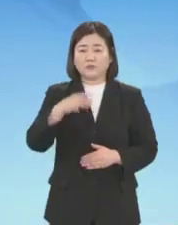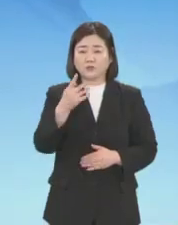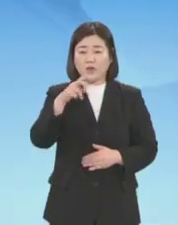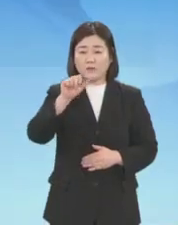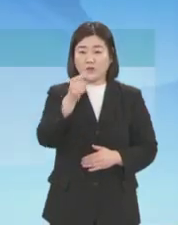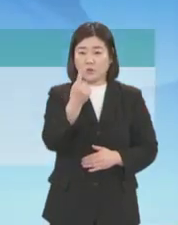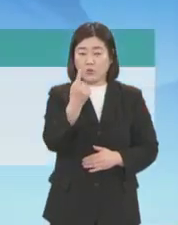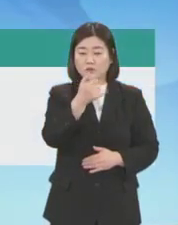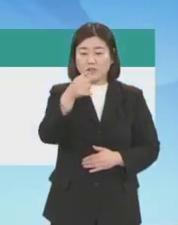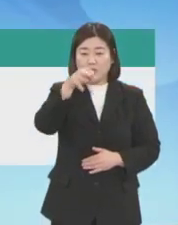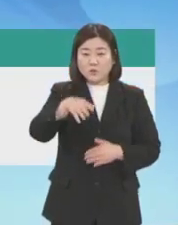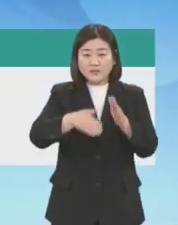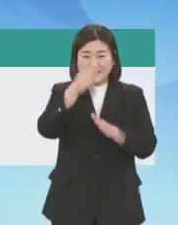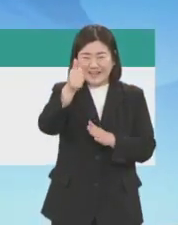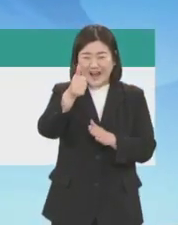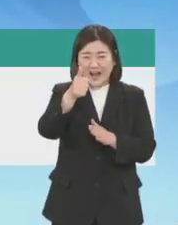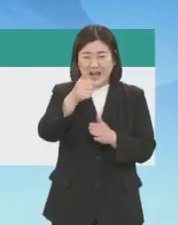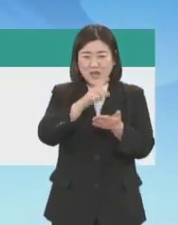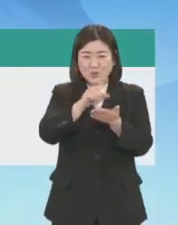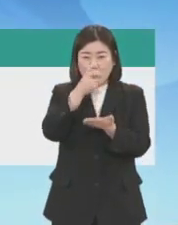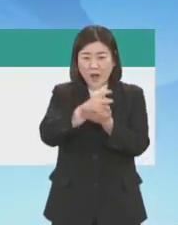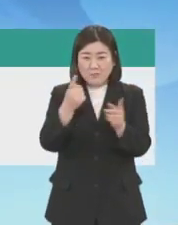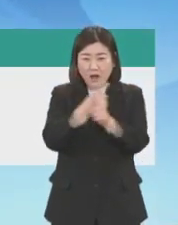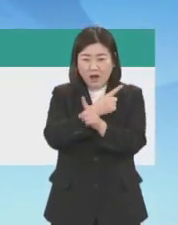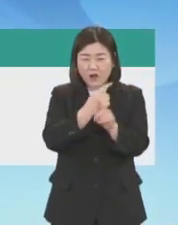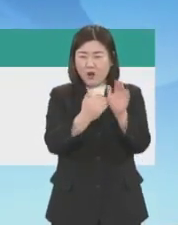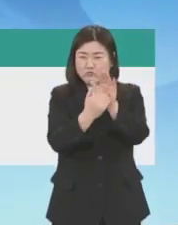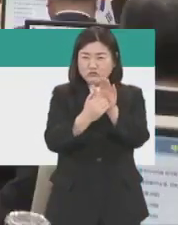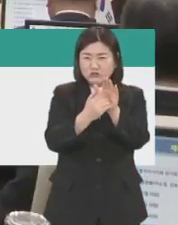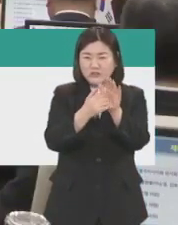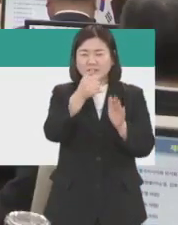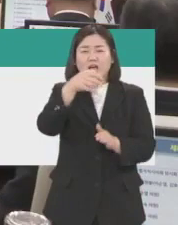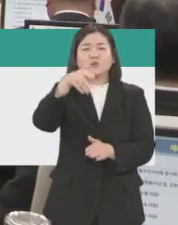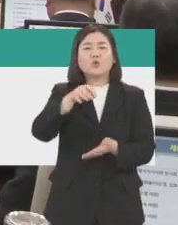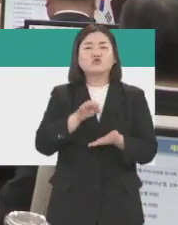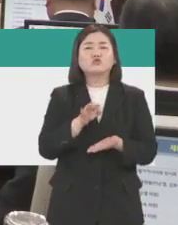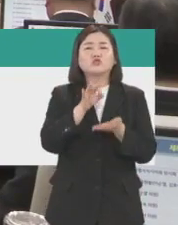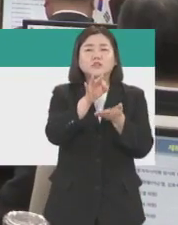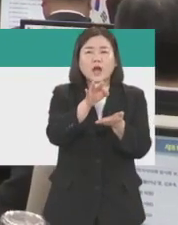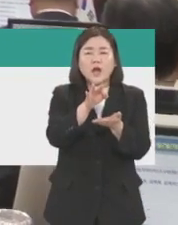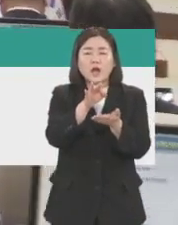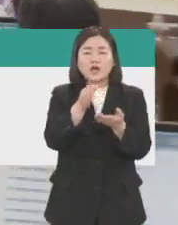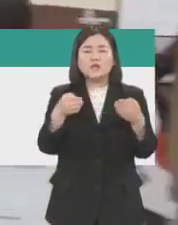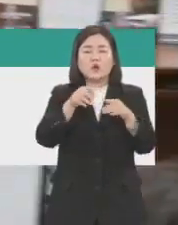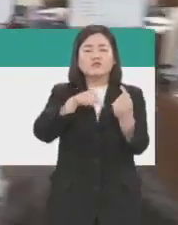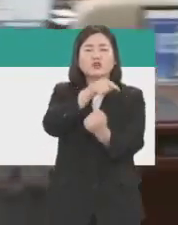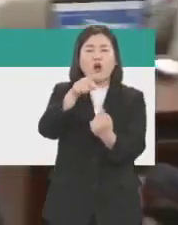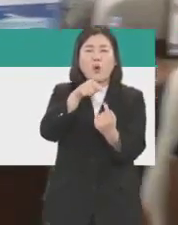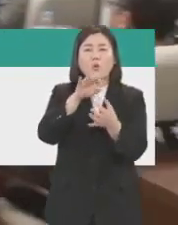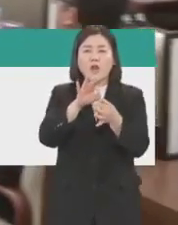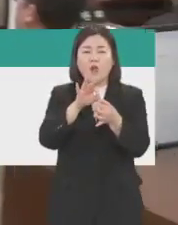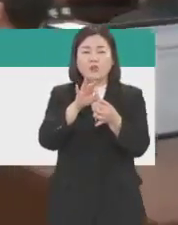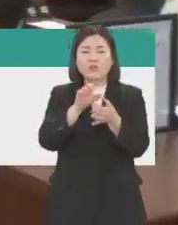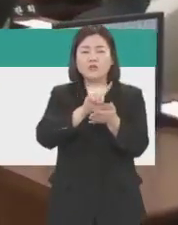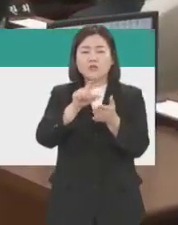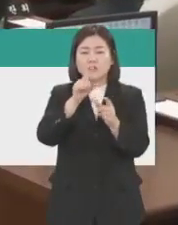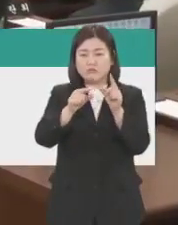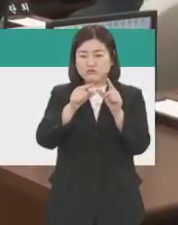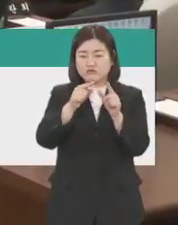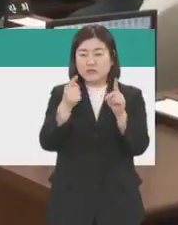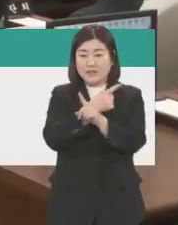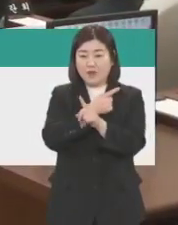최민우 세종시장이 거부권을 행사하며 제의를 요구했던 세종시 출자 출연기관 운영에 관련된 조례 일부